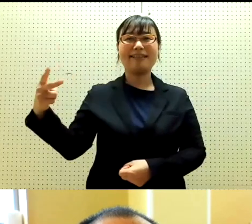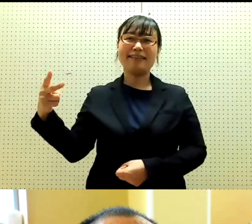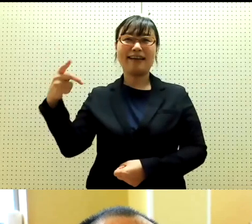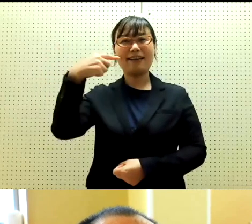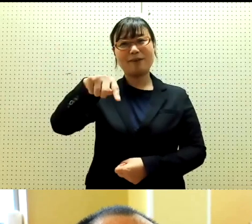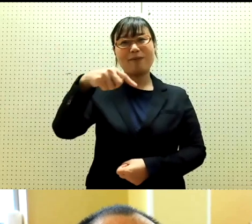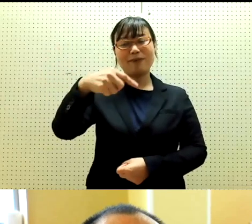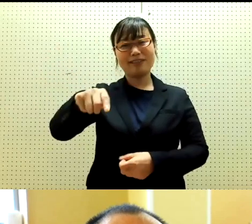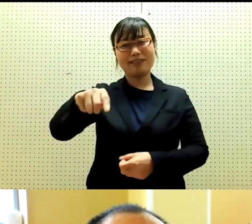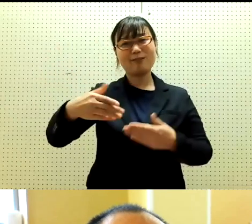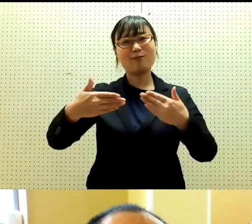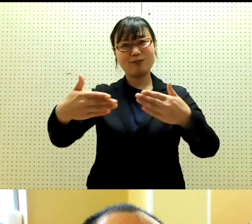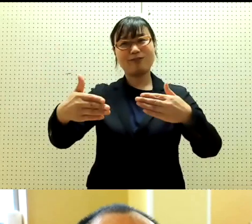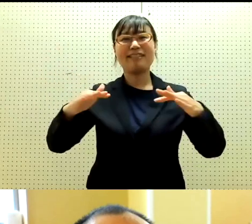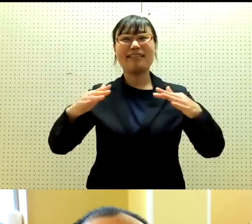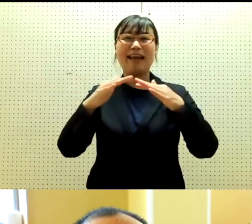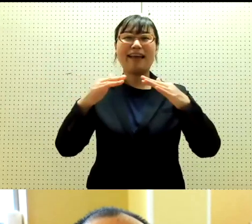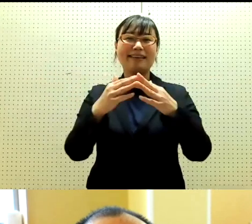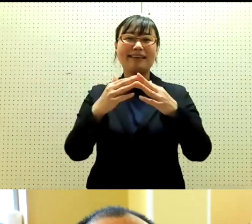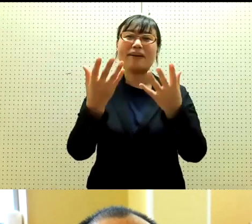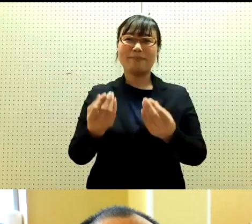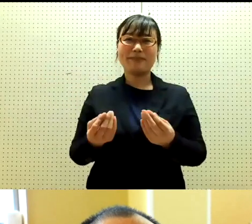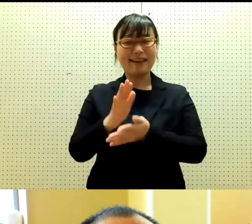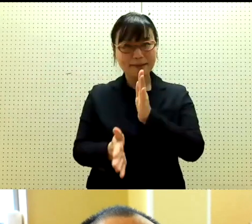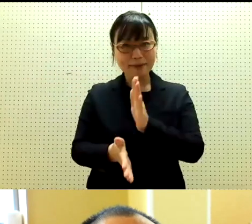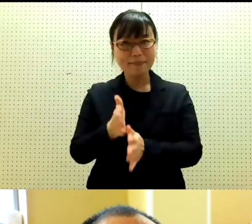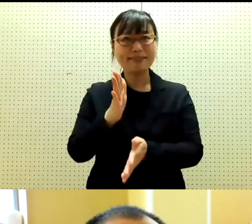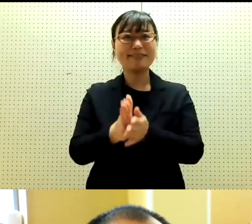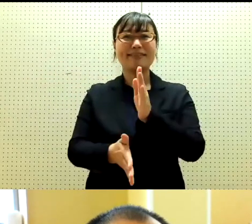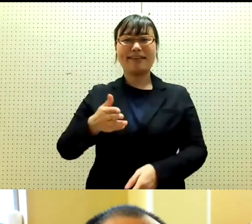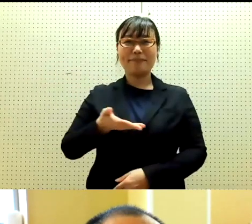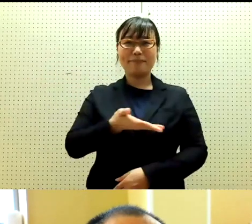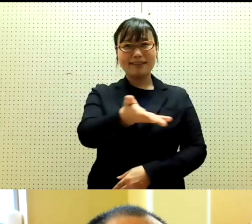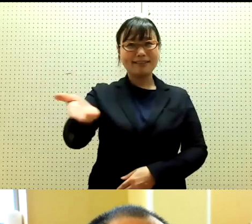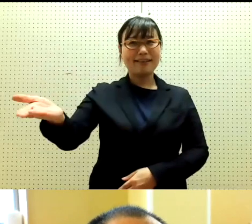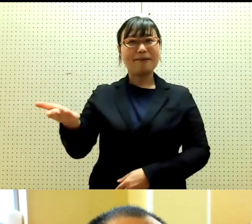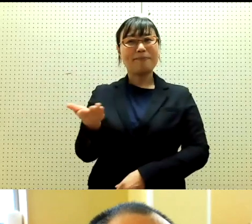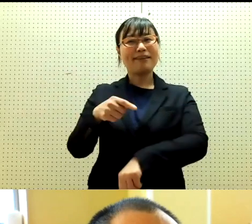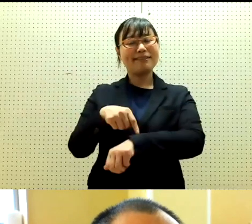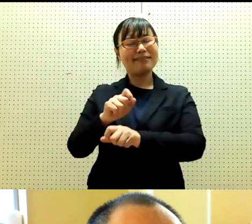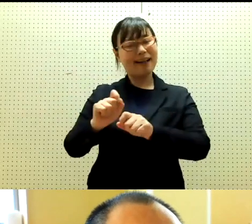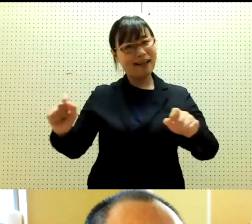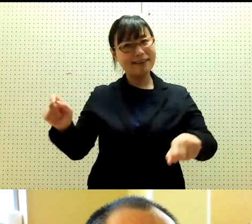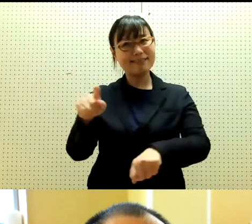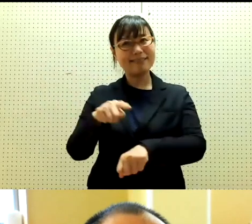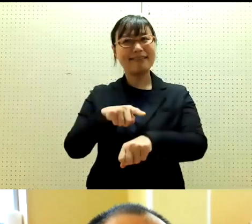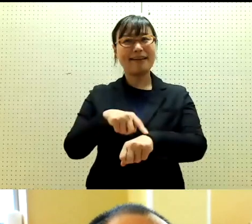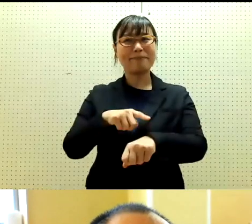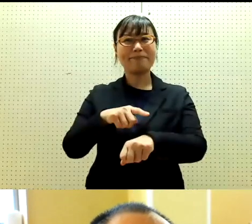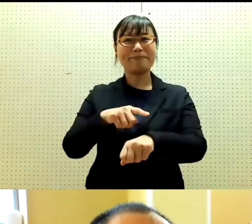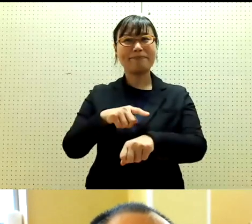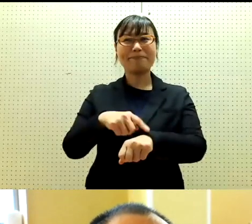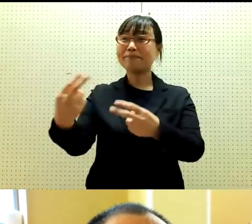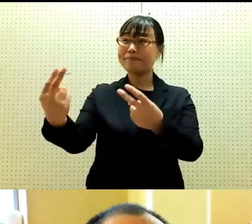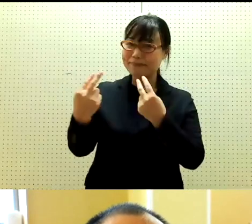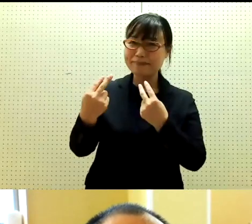ただきます。改めまして皆様長時間にわたりご参加ご視聴いただきまして誠